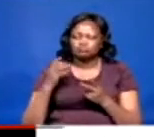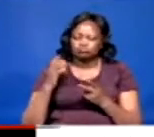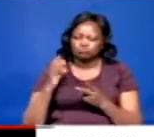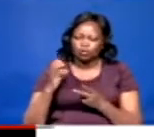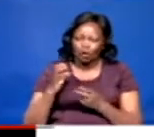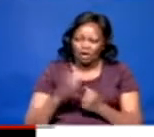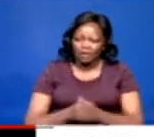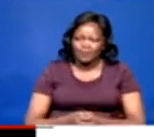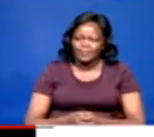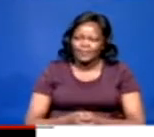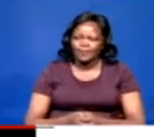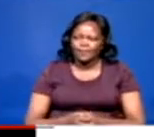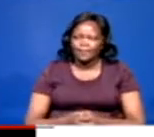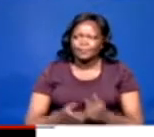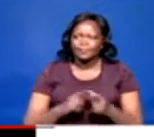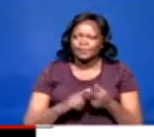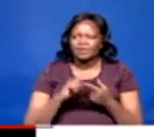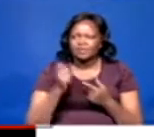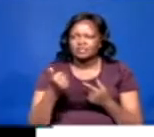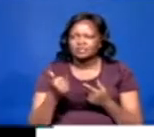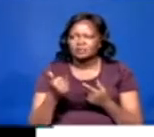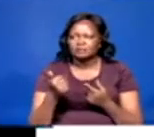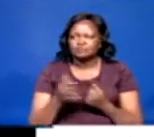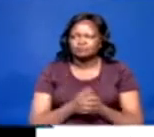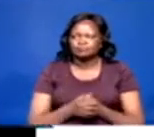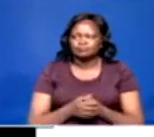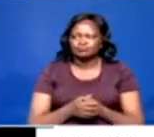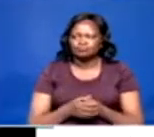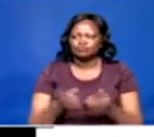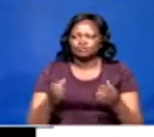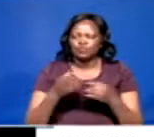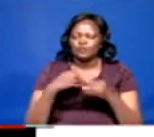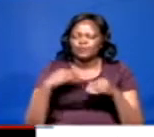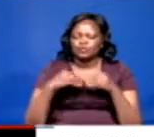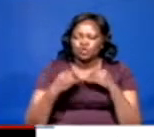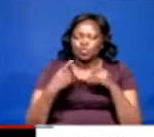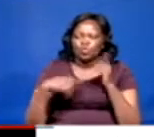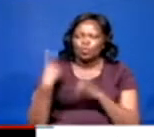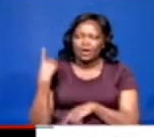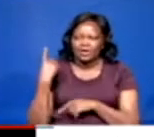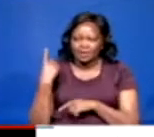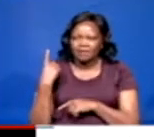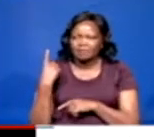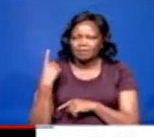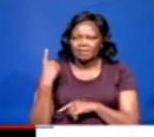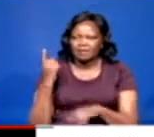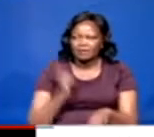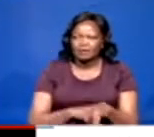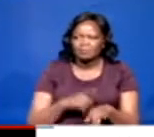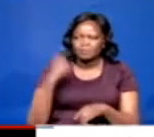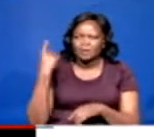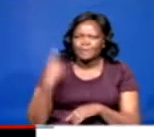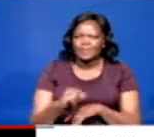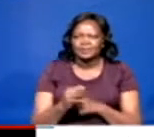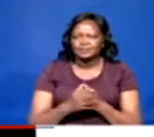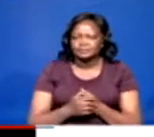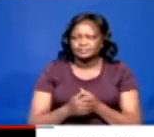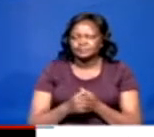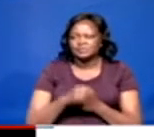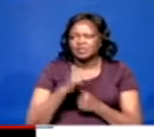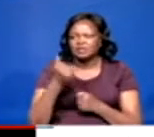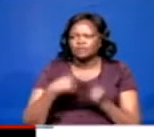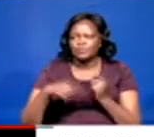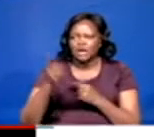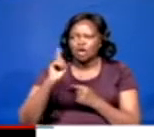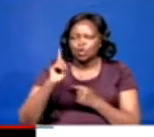Na timu ya Mayenje Santos ya Busia ilitwaa ubingwa wa ligi ya divisheni ya kwanza baada ya kuishinda Dimba Patriots ya Nairobi